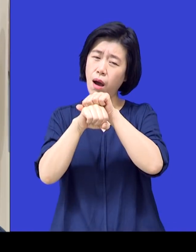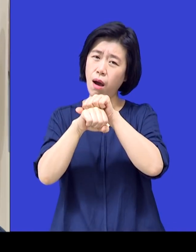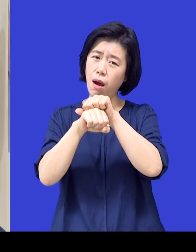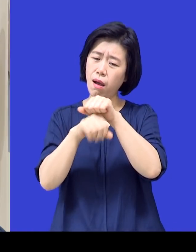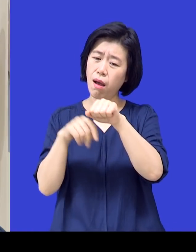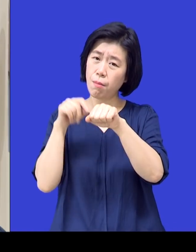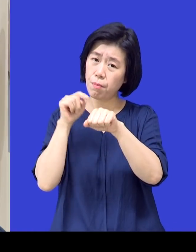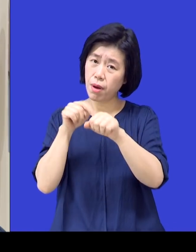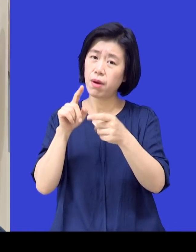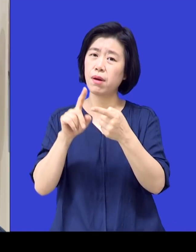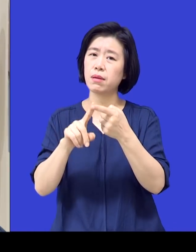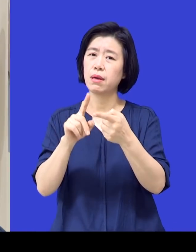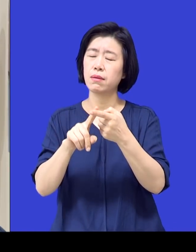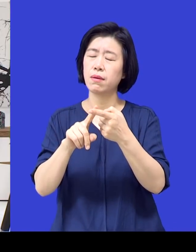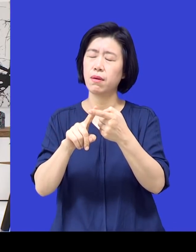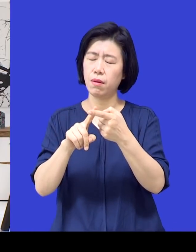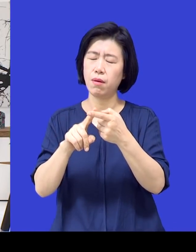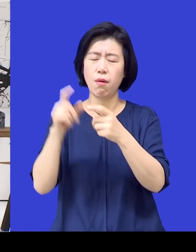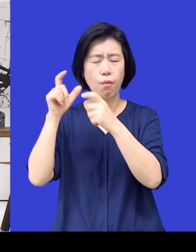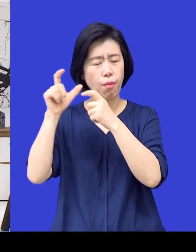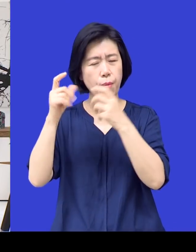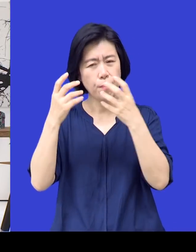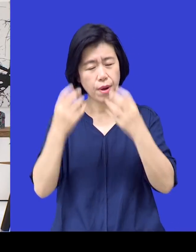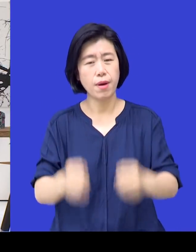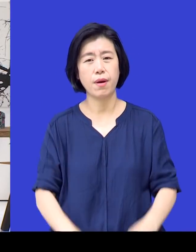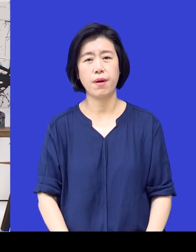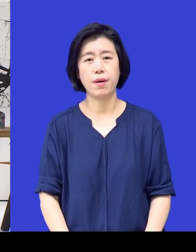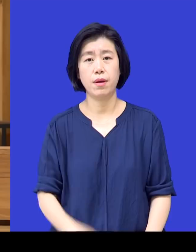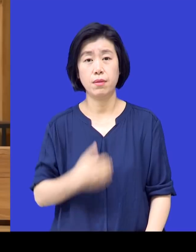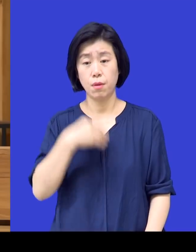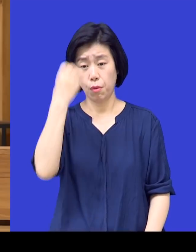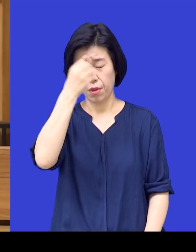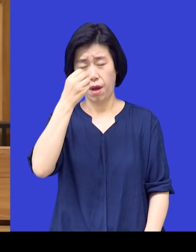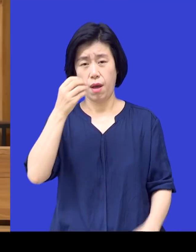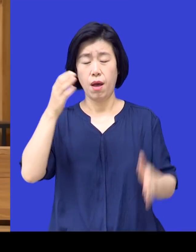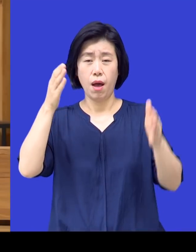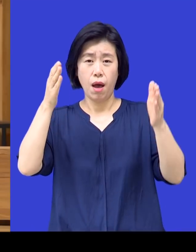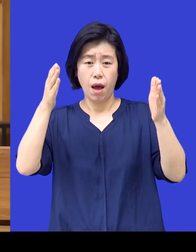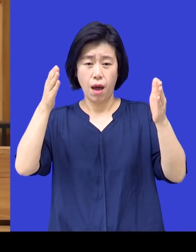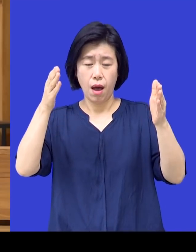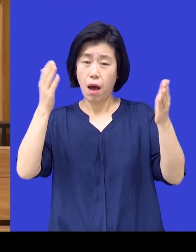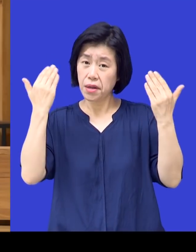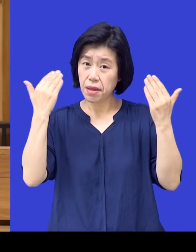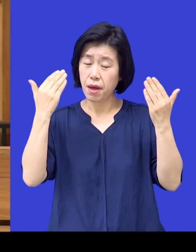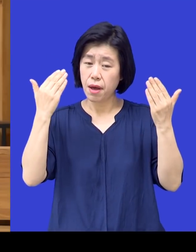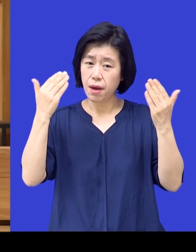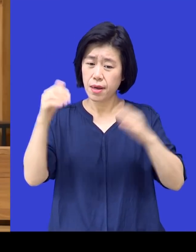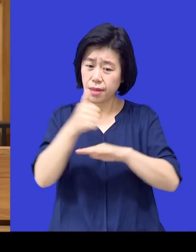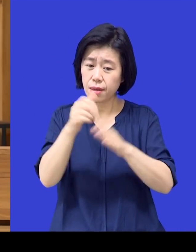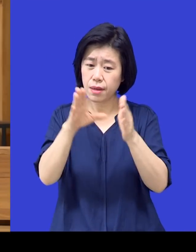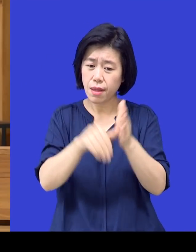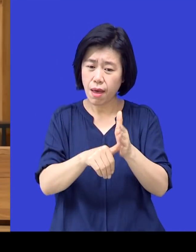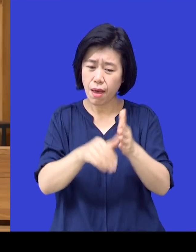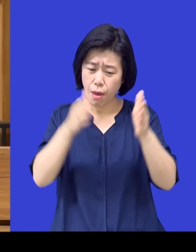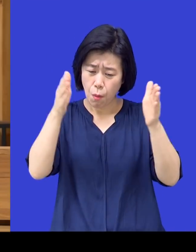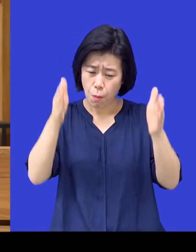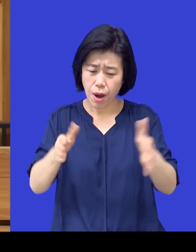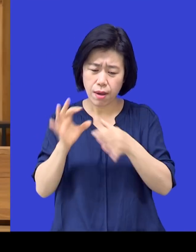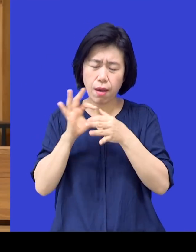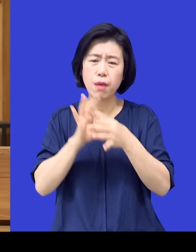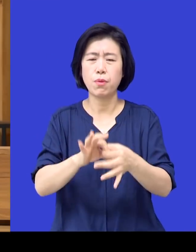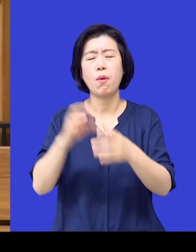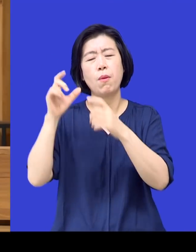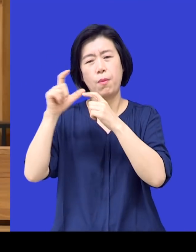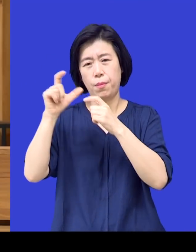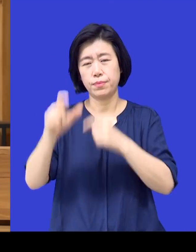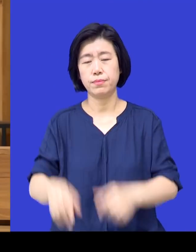이제 고등학교 저의 전체의 삶이었어요. 그러니까 사실은 그 교회 생활하면서 목사님 말씀 듣고 굉장히 사실